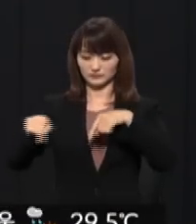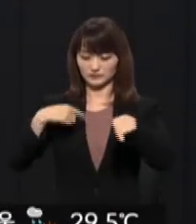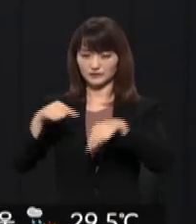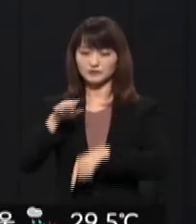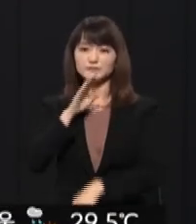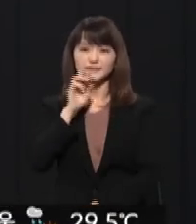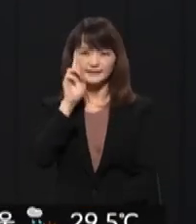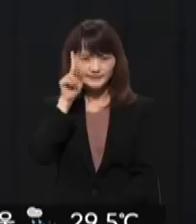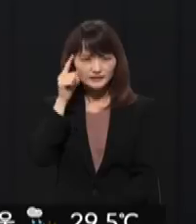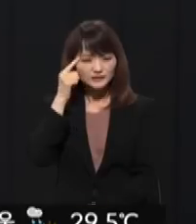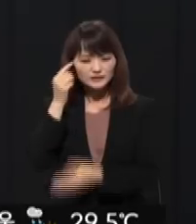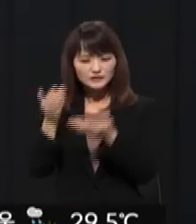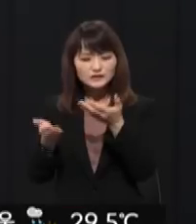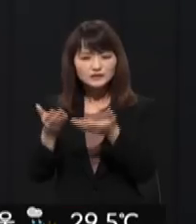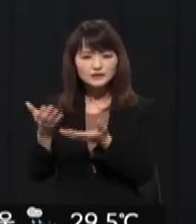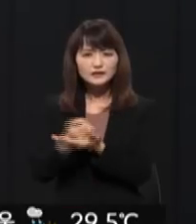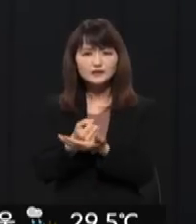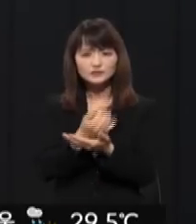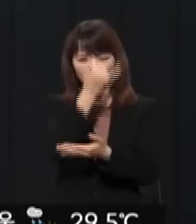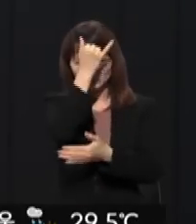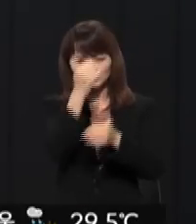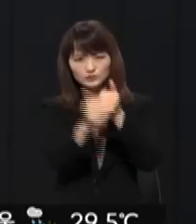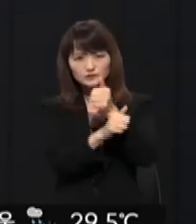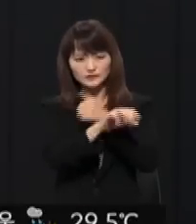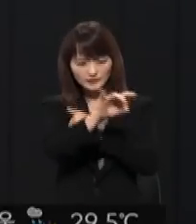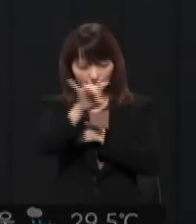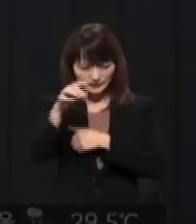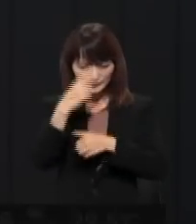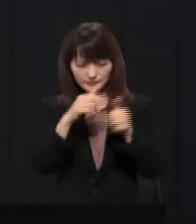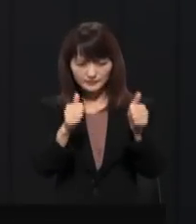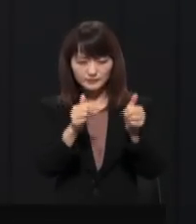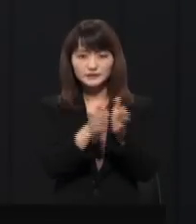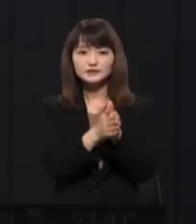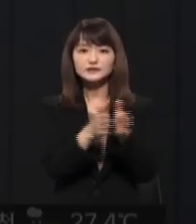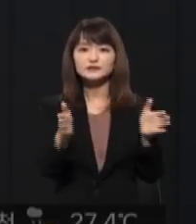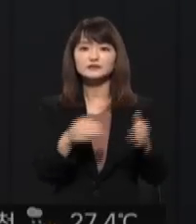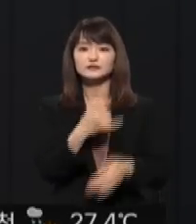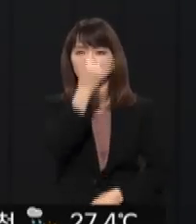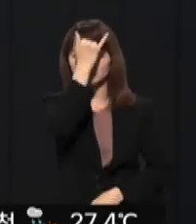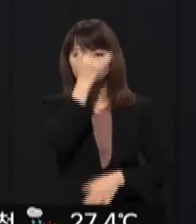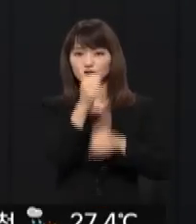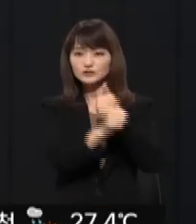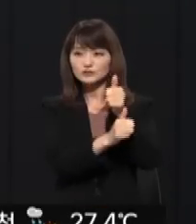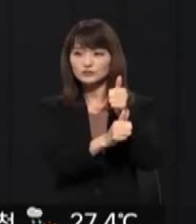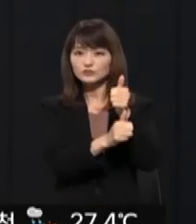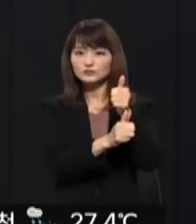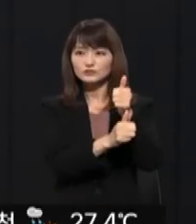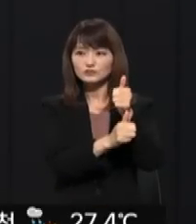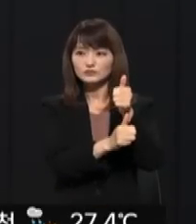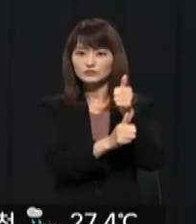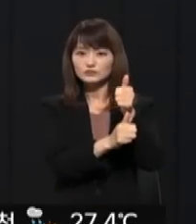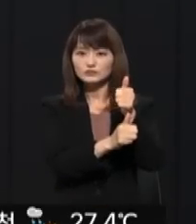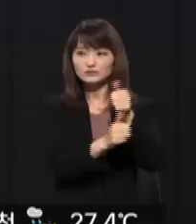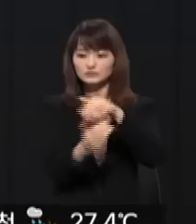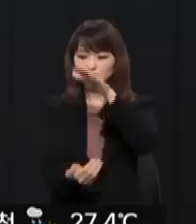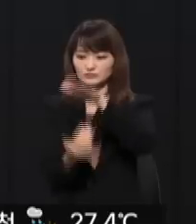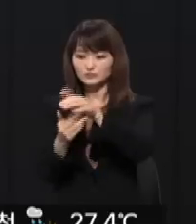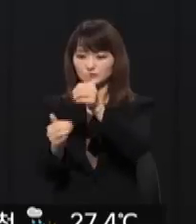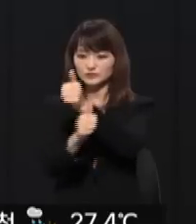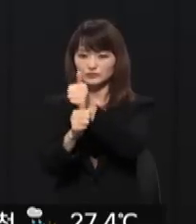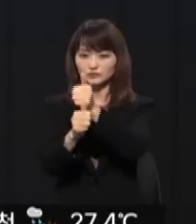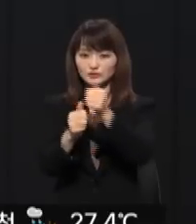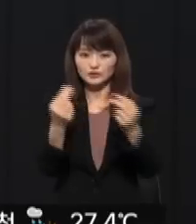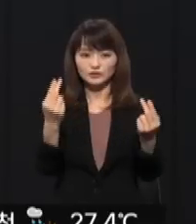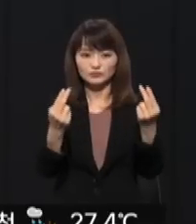이게 옳다 그르다 판단할 수 있는 여지를 가지고 윤리가 하나하나 심사하기 시작하면 율리미는 그 최고의 보다도 훨씬